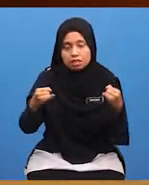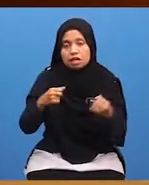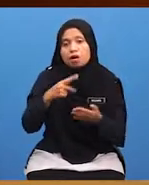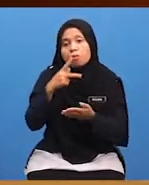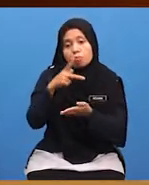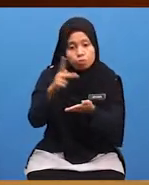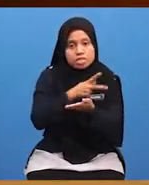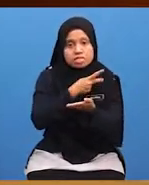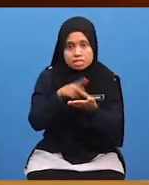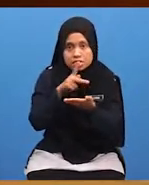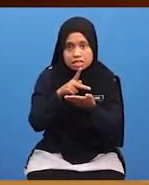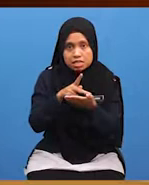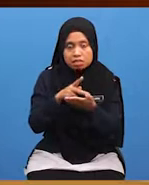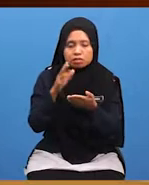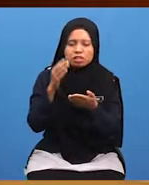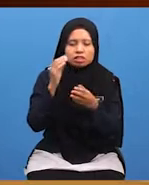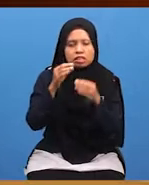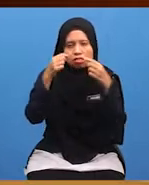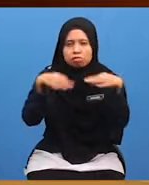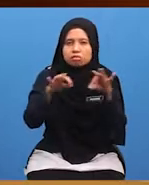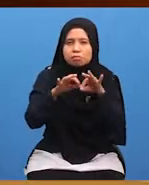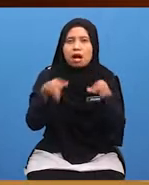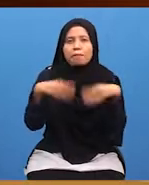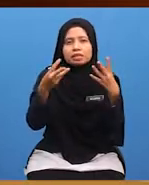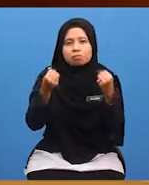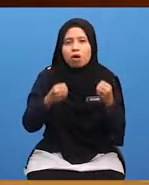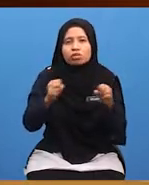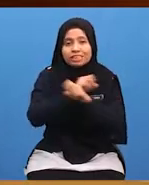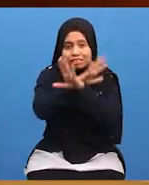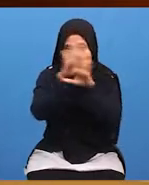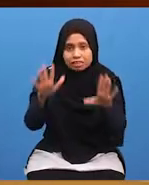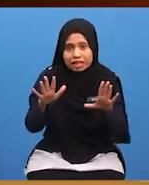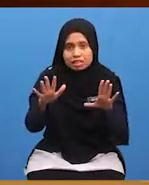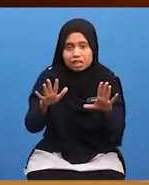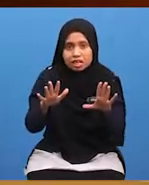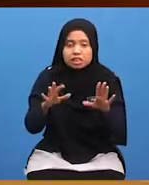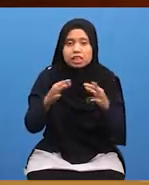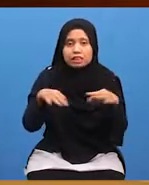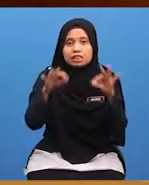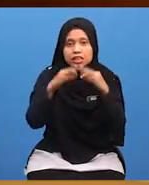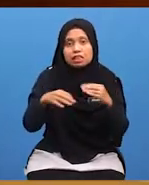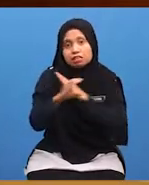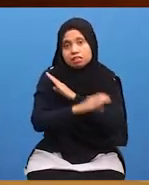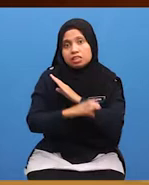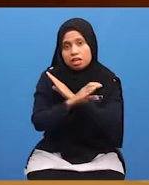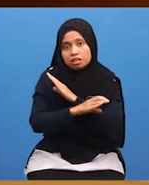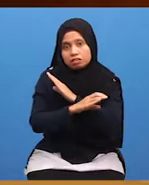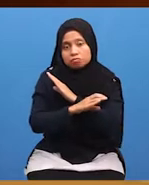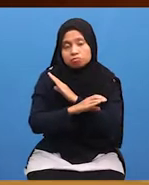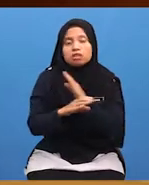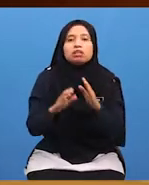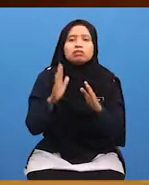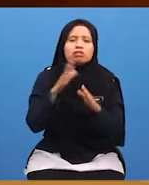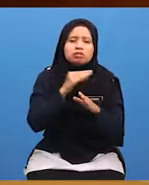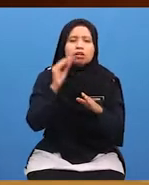menyampaikan sesuatu penerangan dan propaganda bagi pihak kerajaan. Para penyair diberi layanan yang istimewa dan antara tokoh